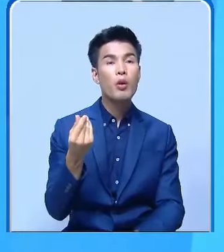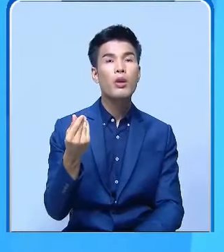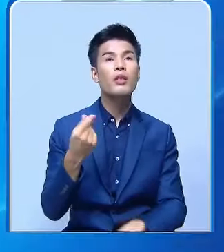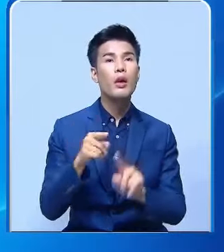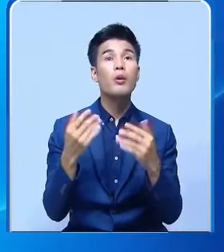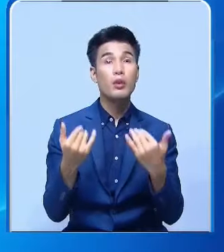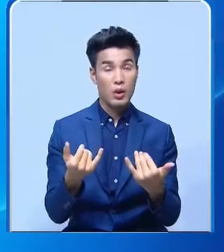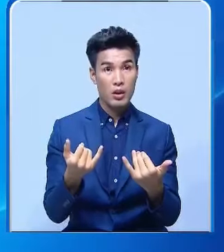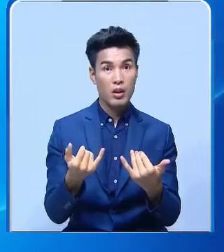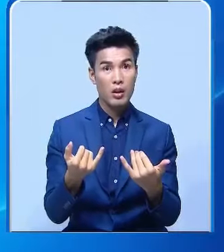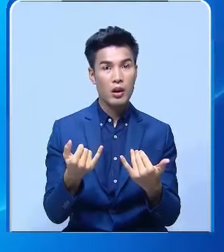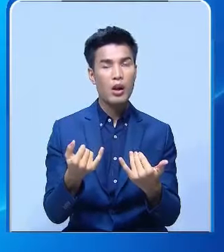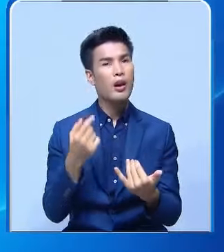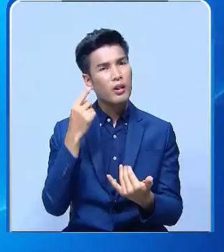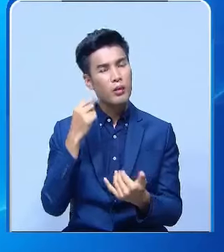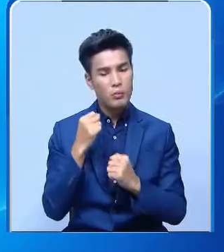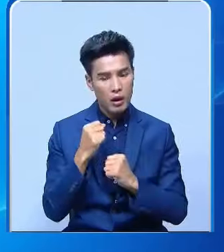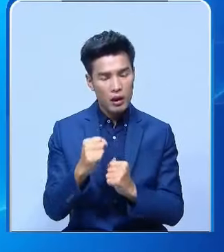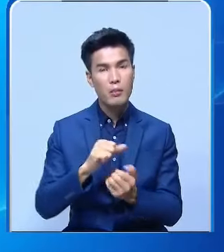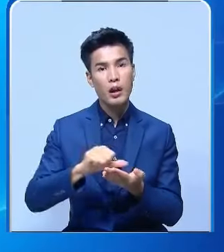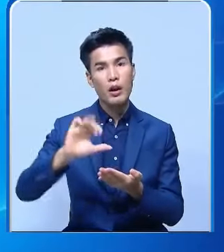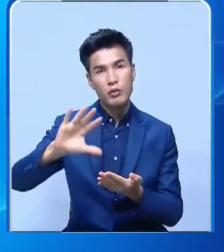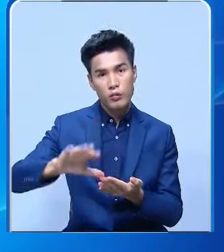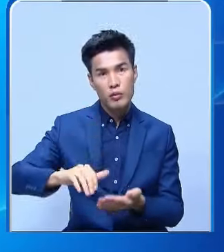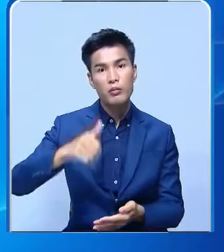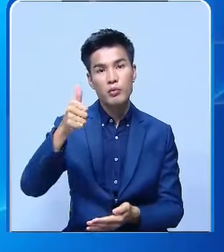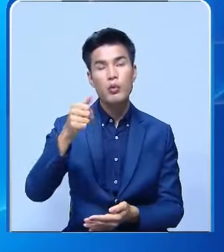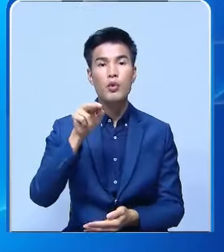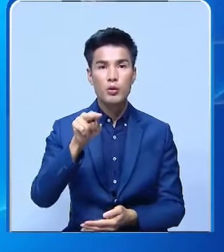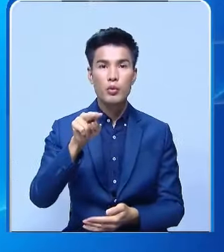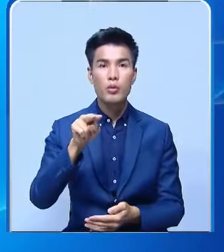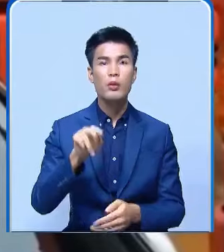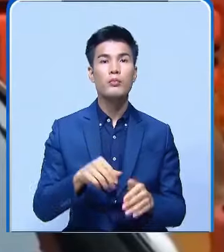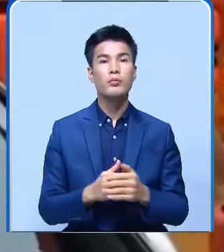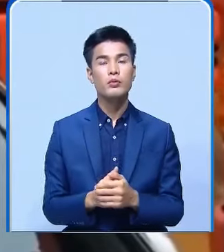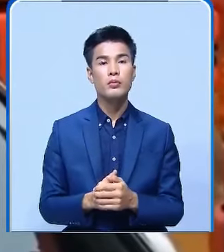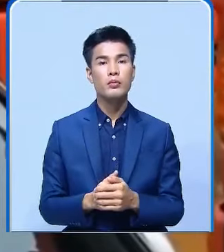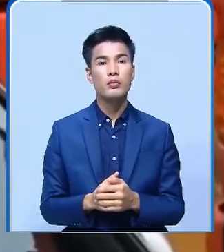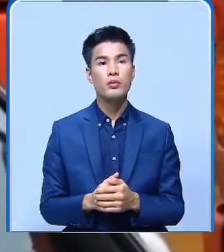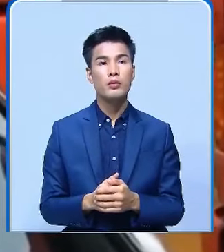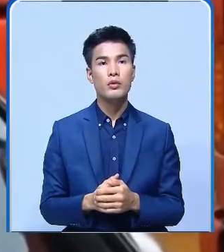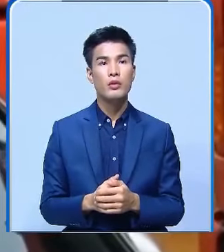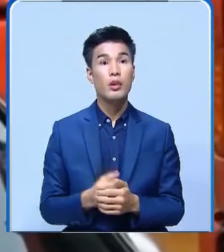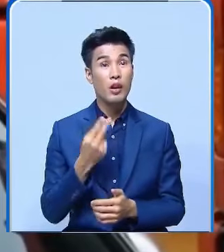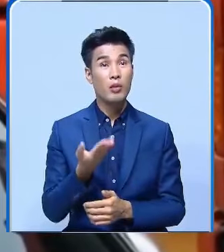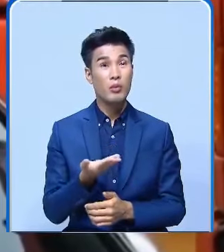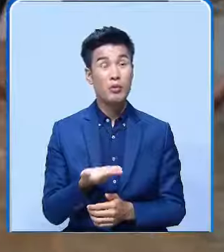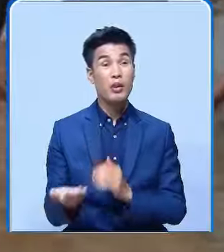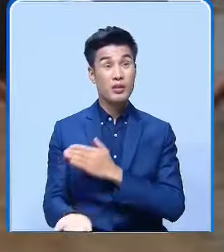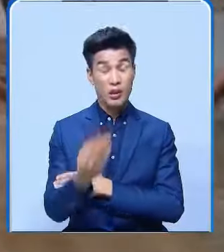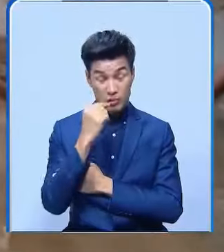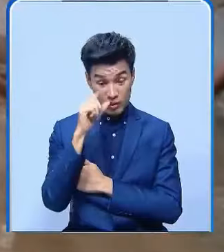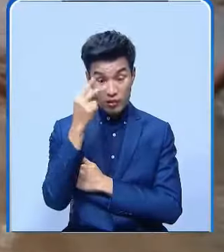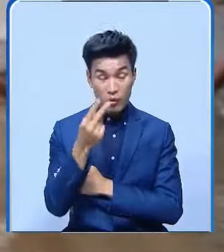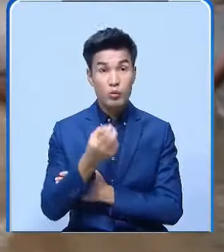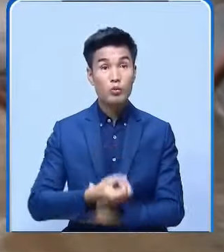อนนี้ก็เรียกได้ว่ามีความพยายามในการฟื้นฟูแล้วเดี๋ยวไปดูภาพพร้อมกันนี่เป็นภาพเหตุการณ์ที่วันนั้นหลายคนตอนเช้าตื่นมาตกใ